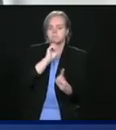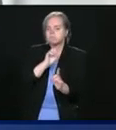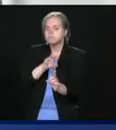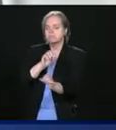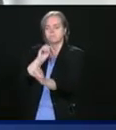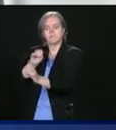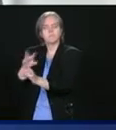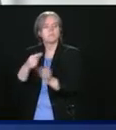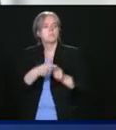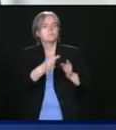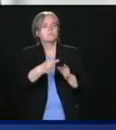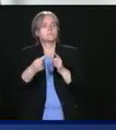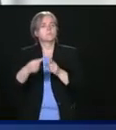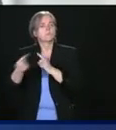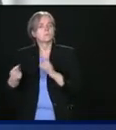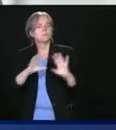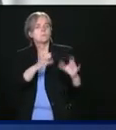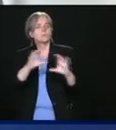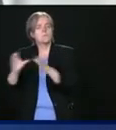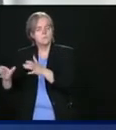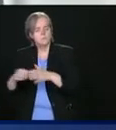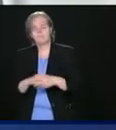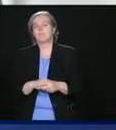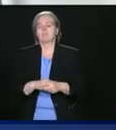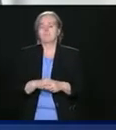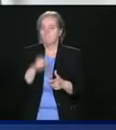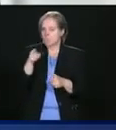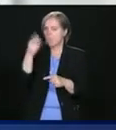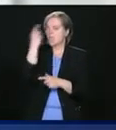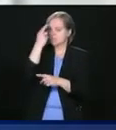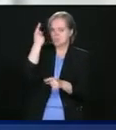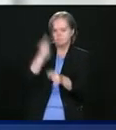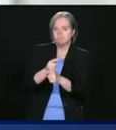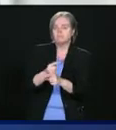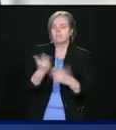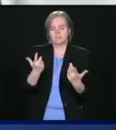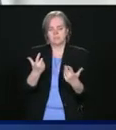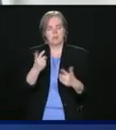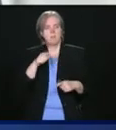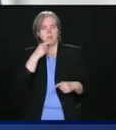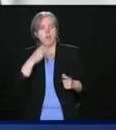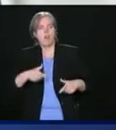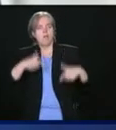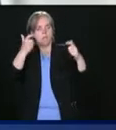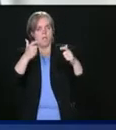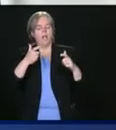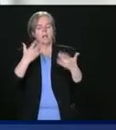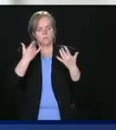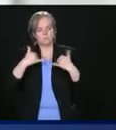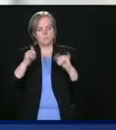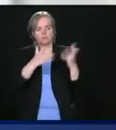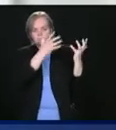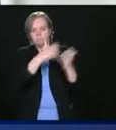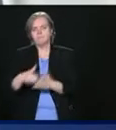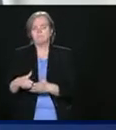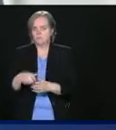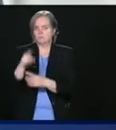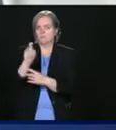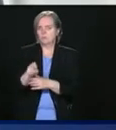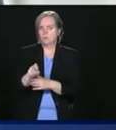autorités, différents sujets ont été discutés, mais je suis d'accord, on doit garder les principes de notre